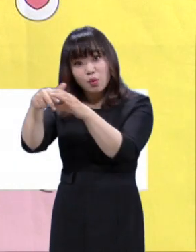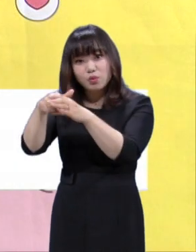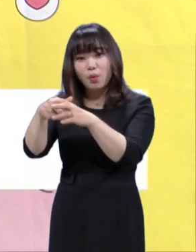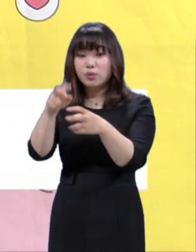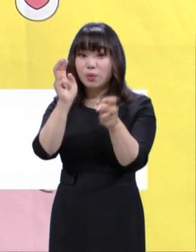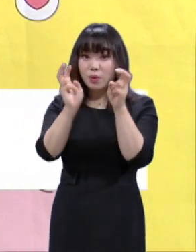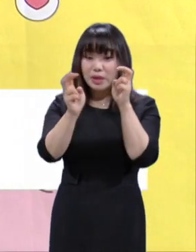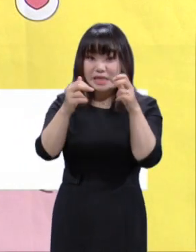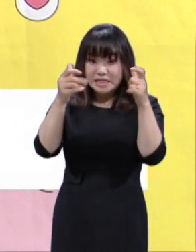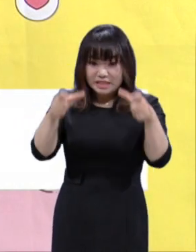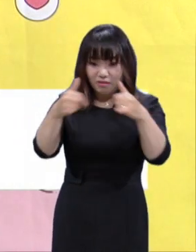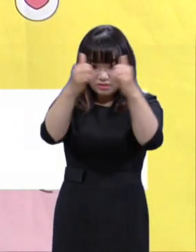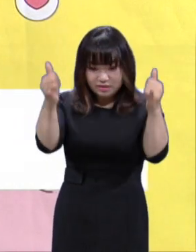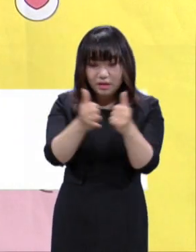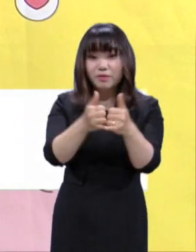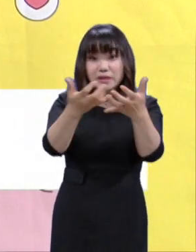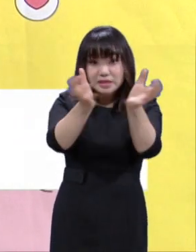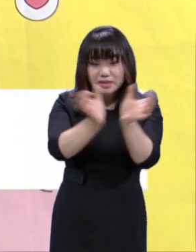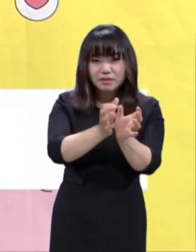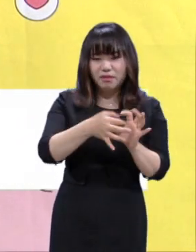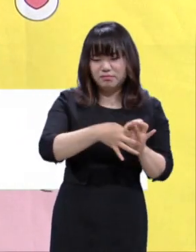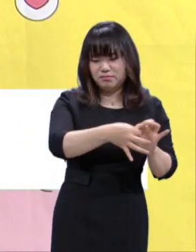지역의 사회단체가